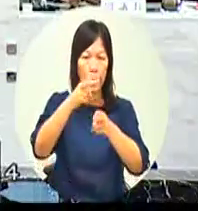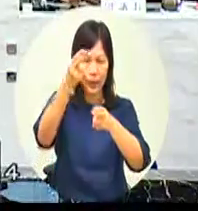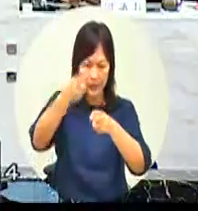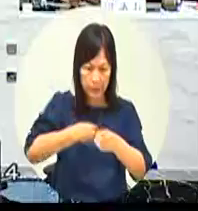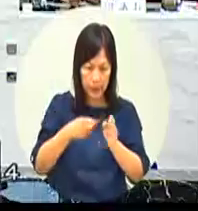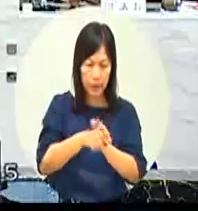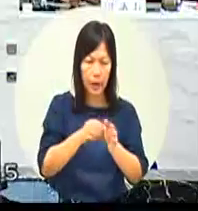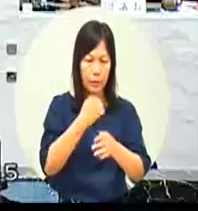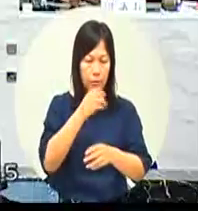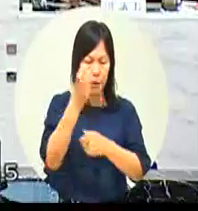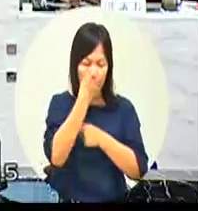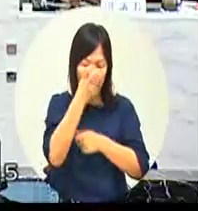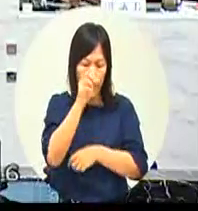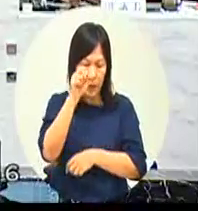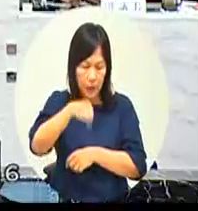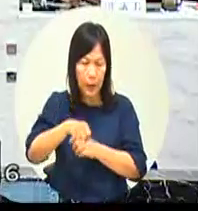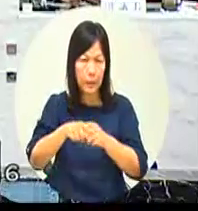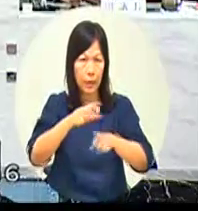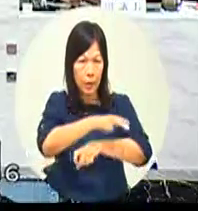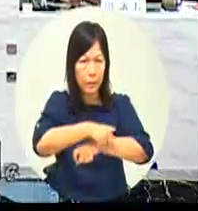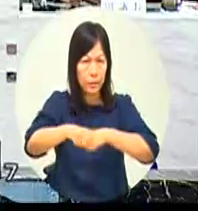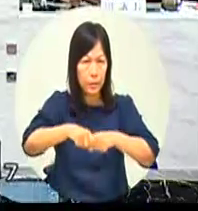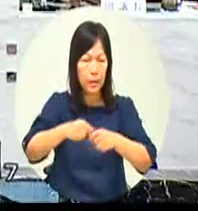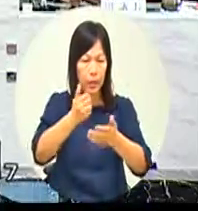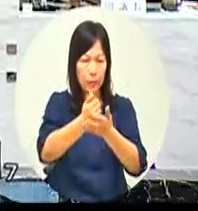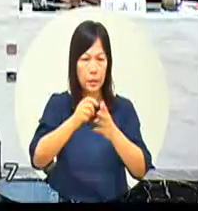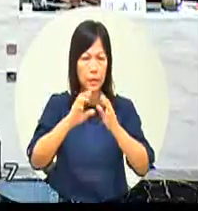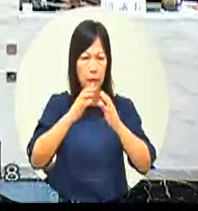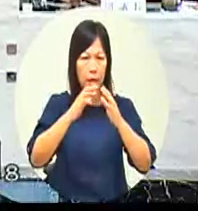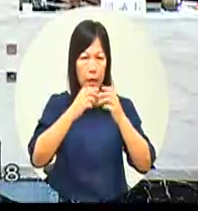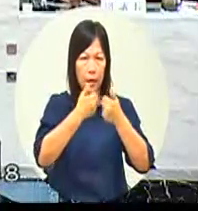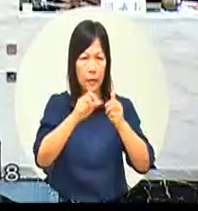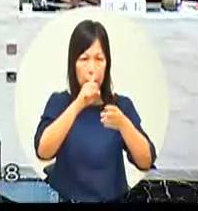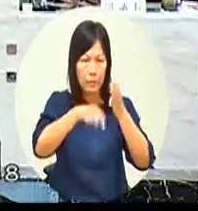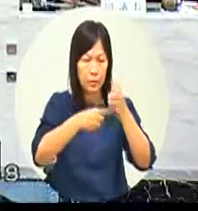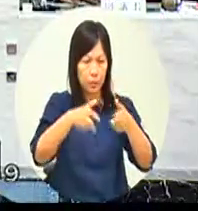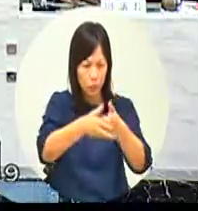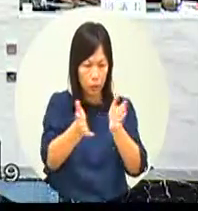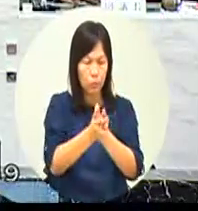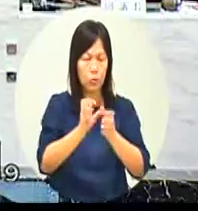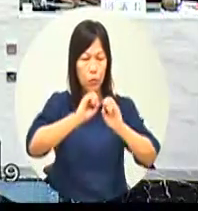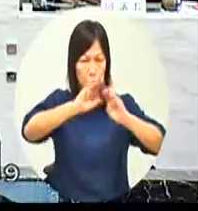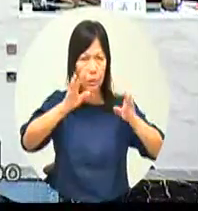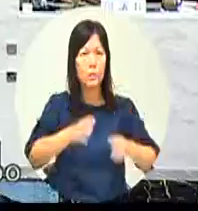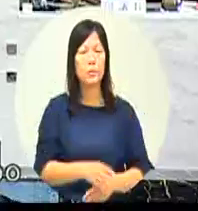的被查案，请议事组宣读议案。